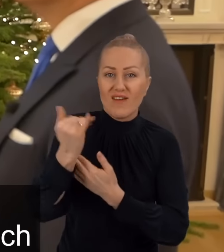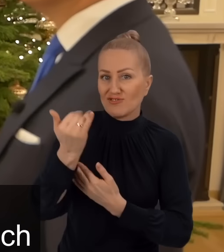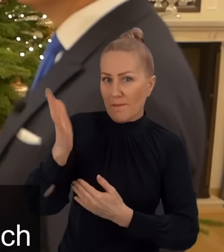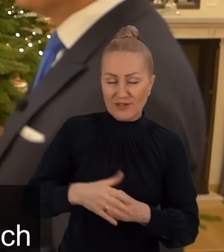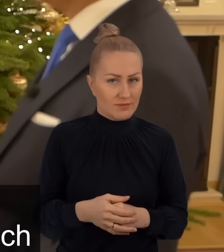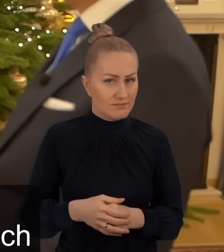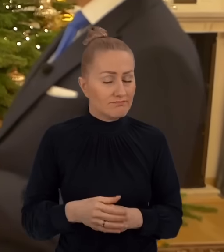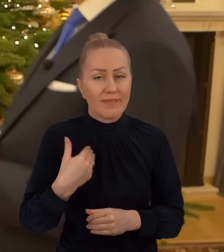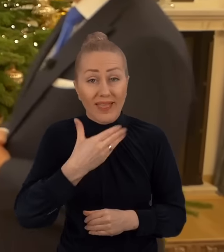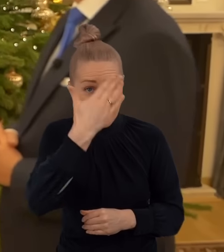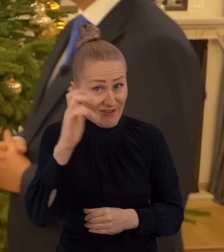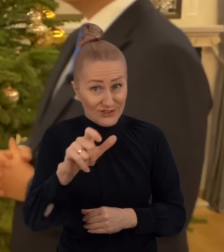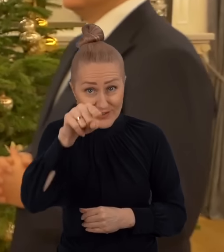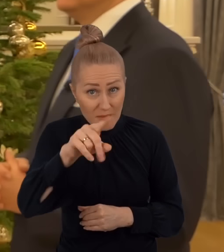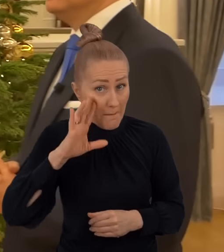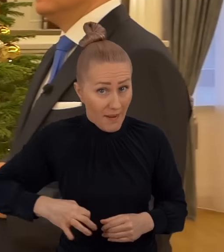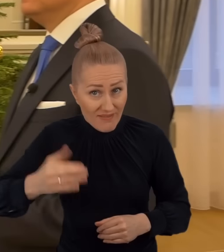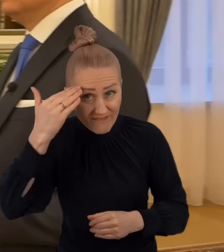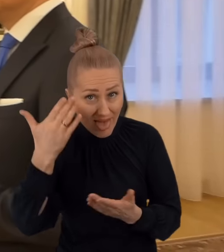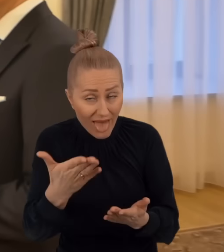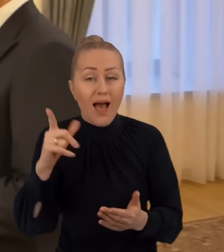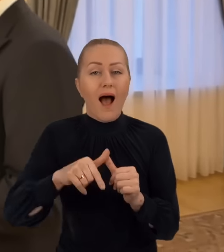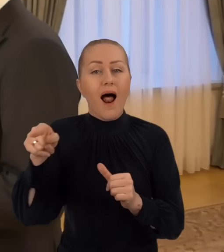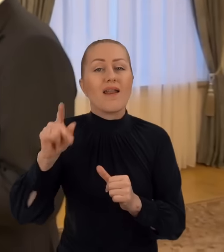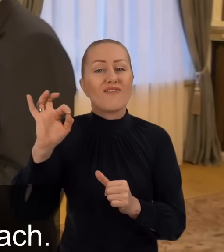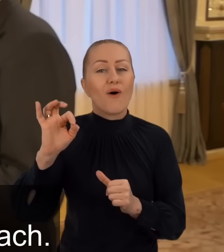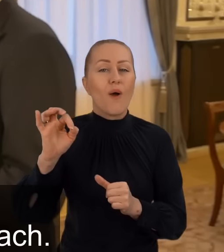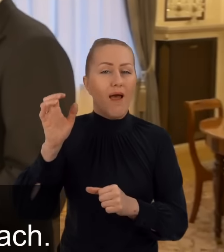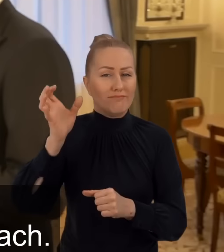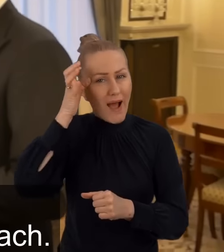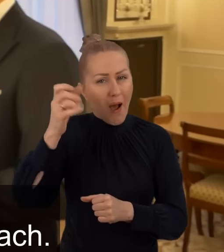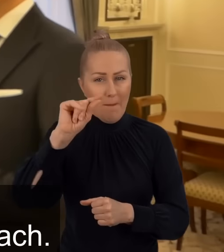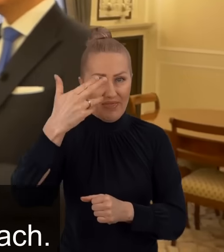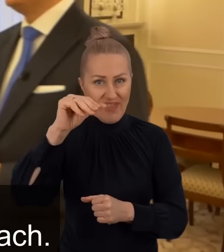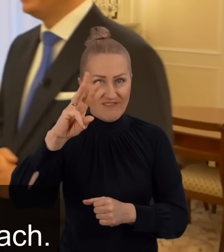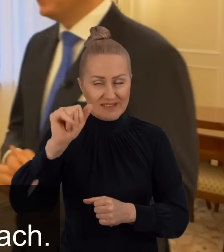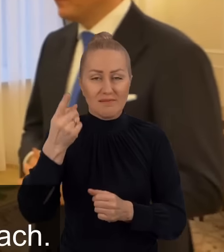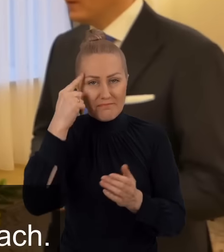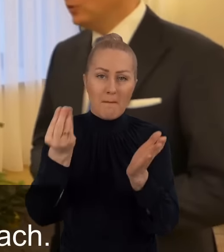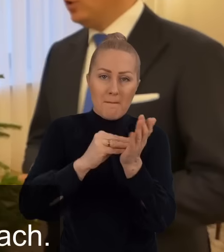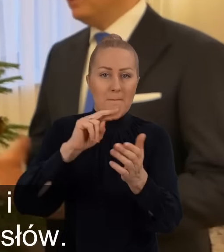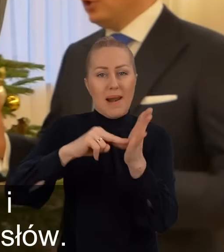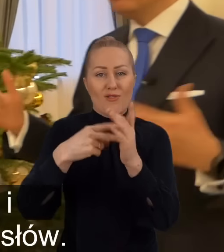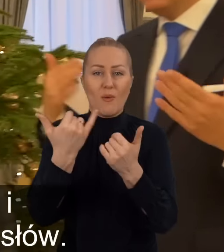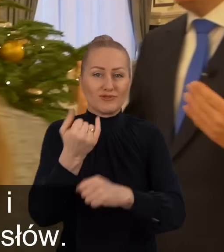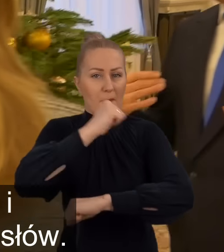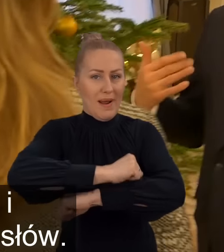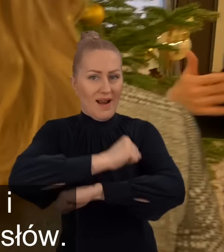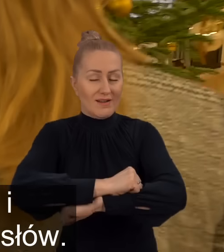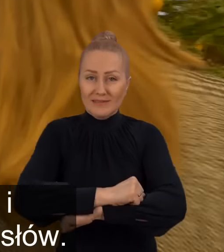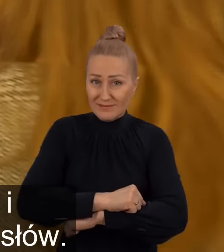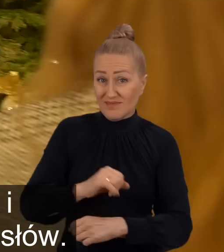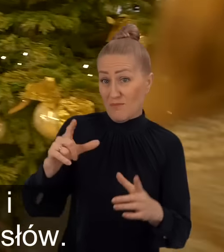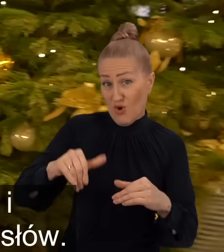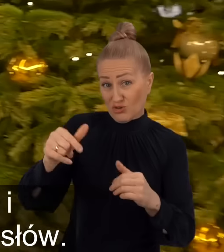pan marszałek wie, że w planach Pniewskiego tutaj miał znajdować się balkon. Balkon? Tak. bo w tych pierwotnych planach... Do bycia obrzucanym jajkami